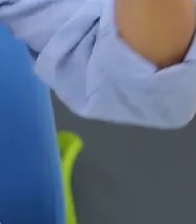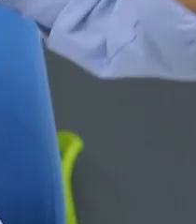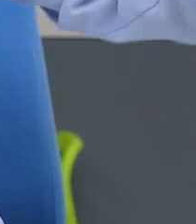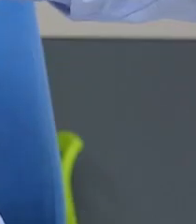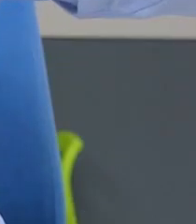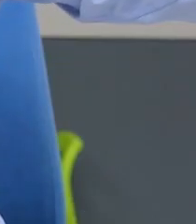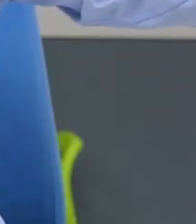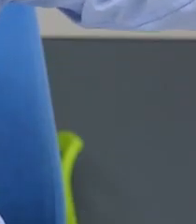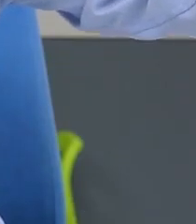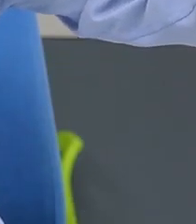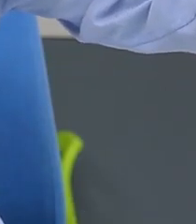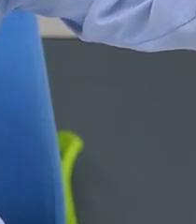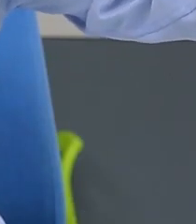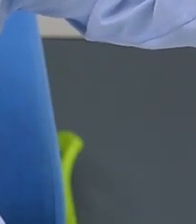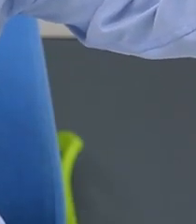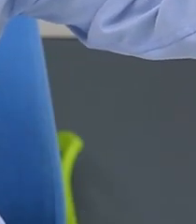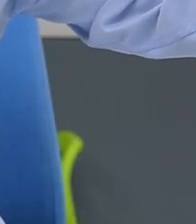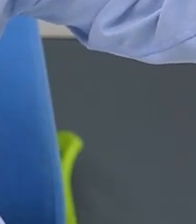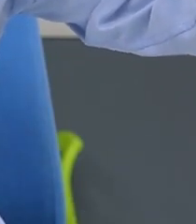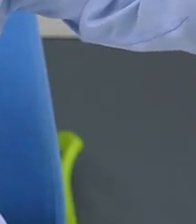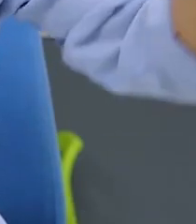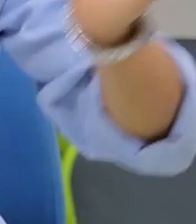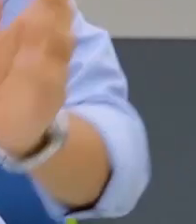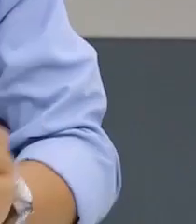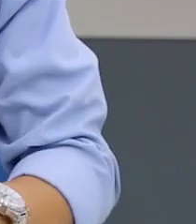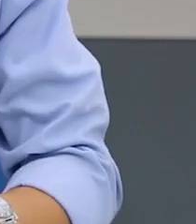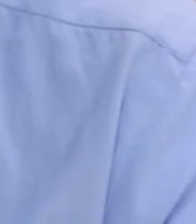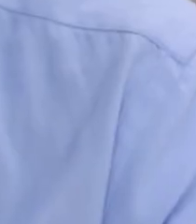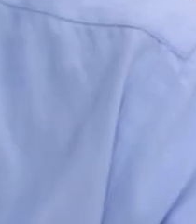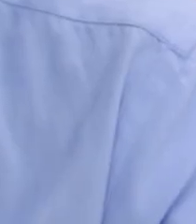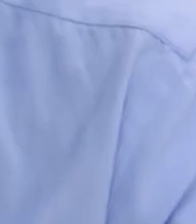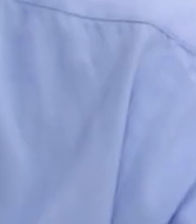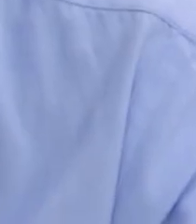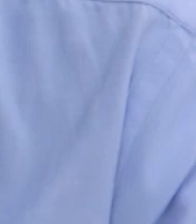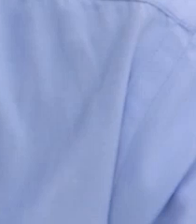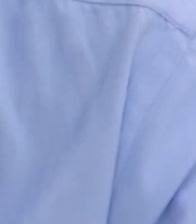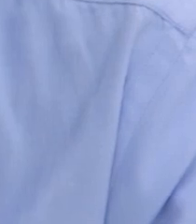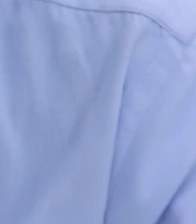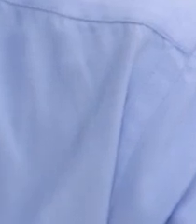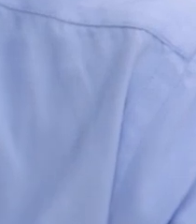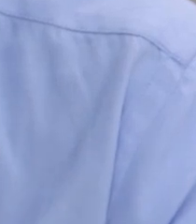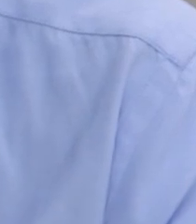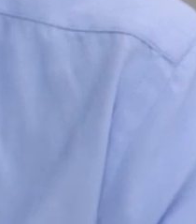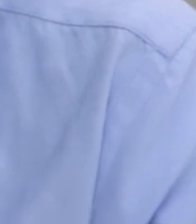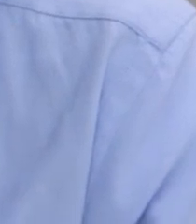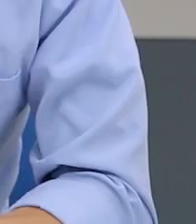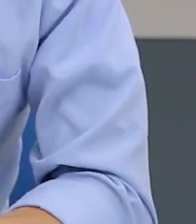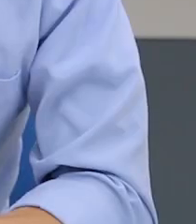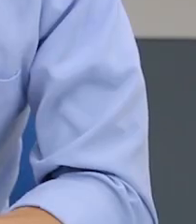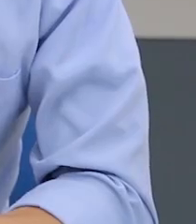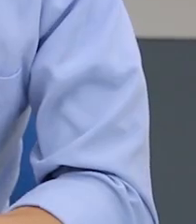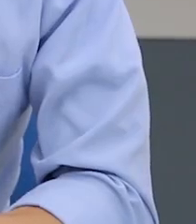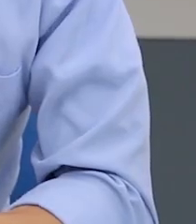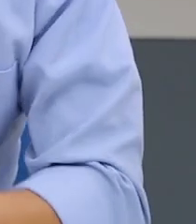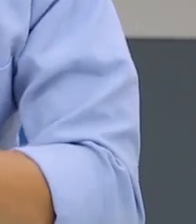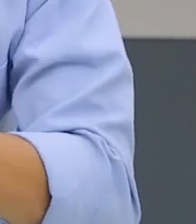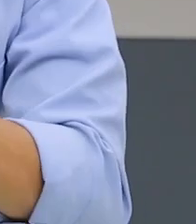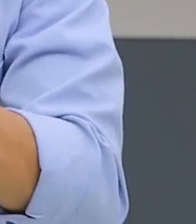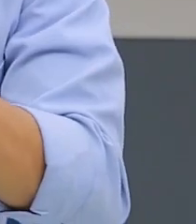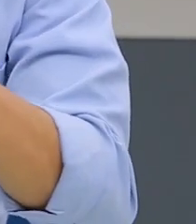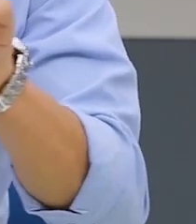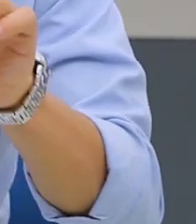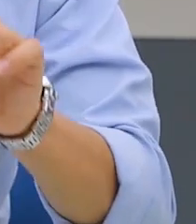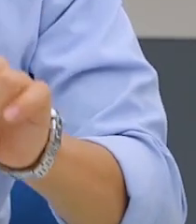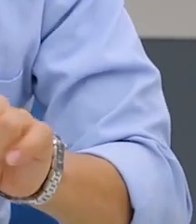당황하지 않고 최대한 상대방이 편한 대화 방식에 적응하도록 시도한 후 보호자 및 활동 지원사 등을 통해